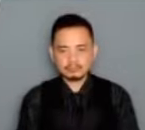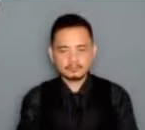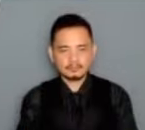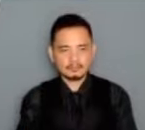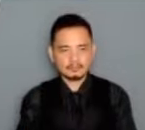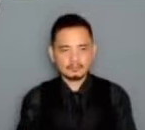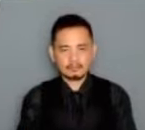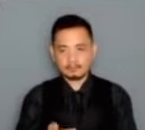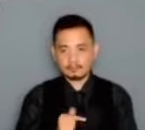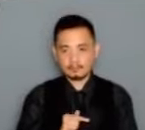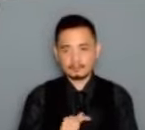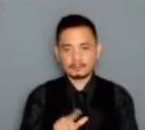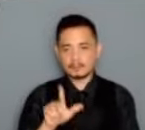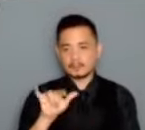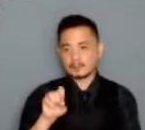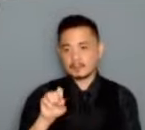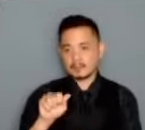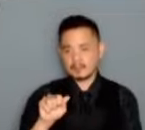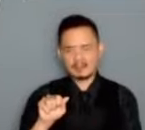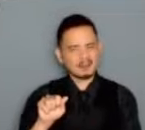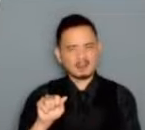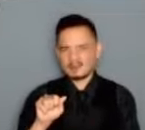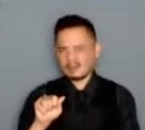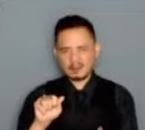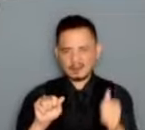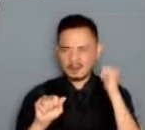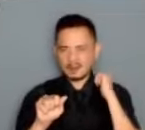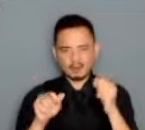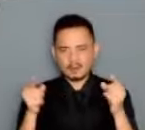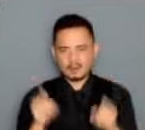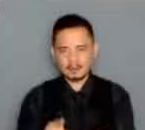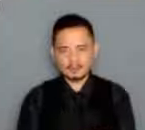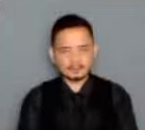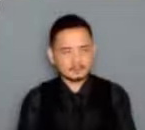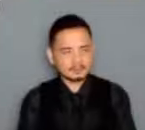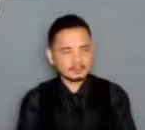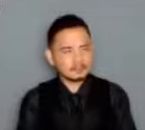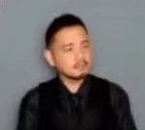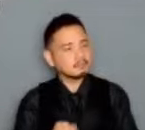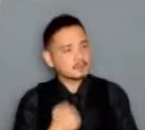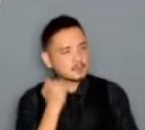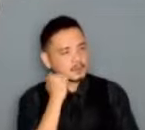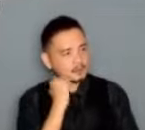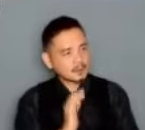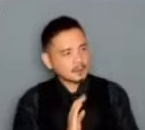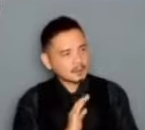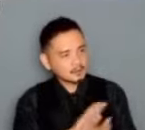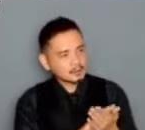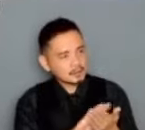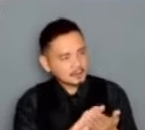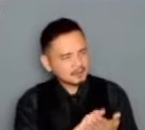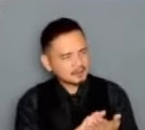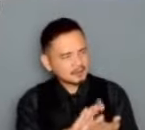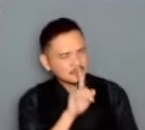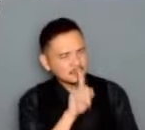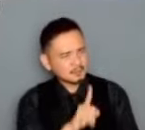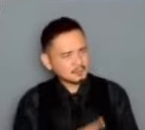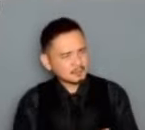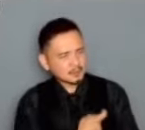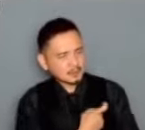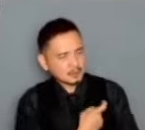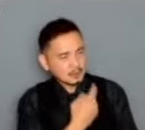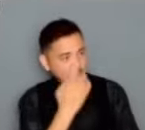ang pangyayari. Bad shot na yan sa akin. I was always kind to her. For me, nasaktan ako because my husband will do